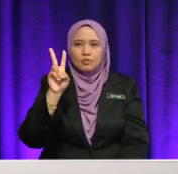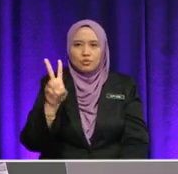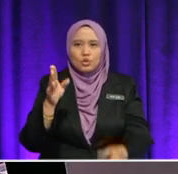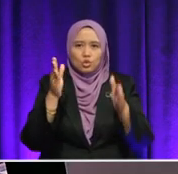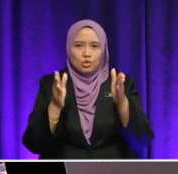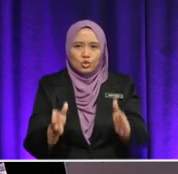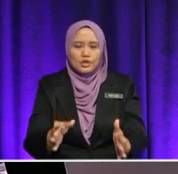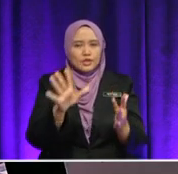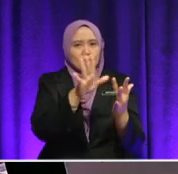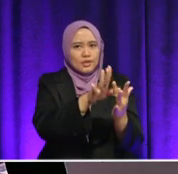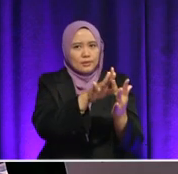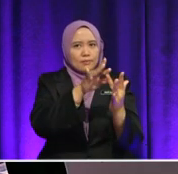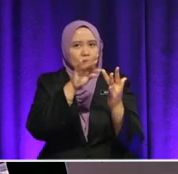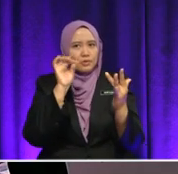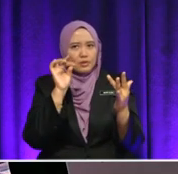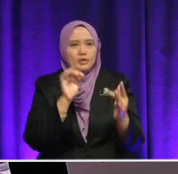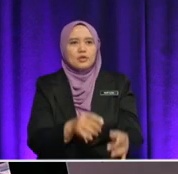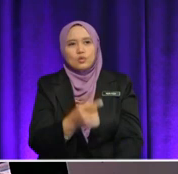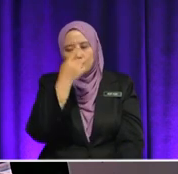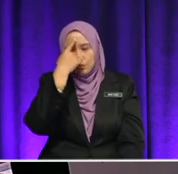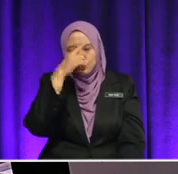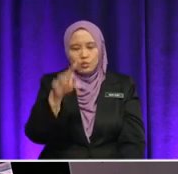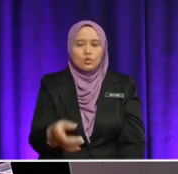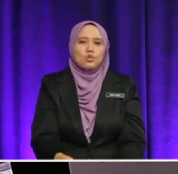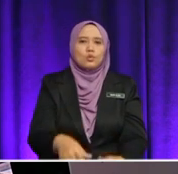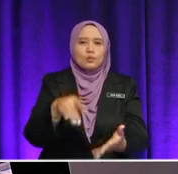Oke kita lihat ini adalah bentuk